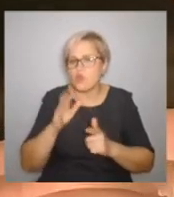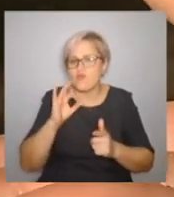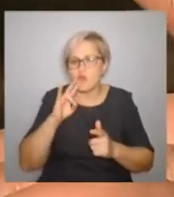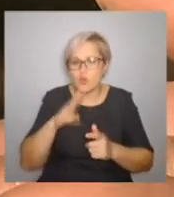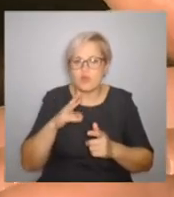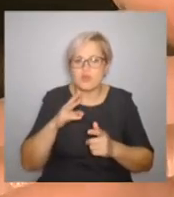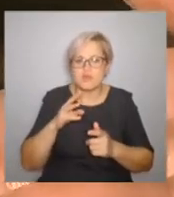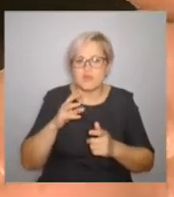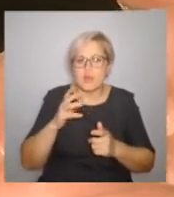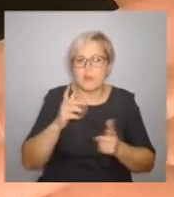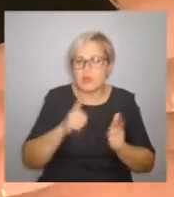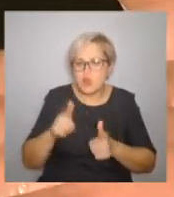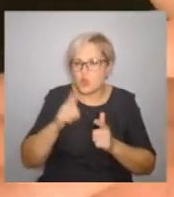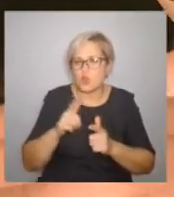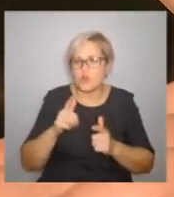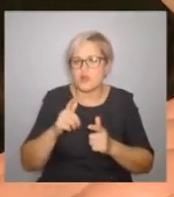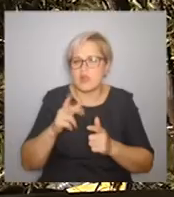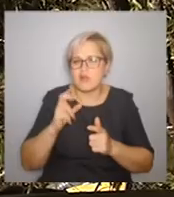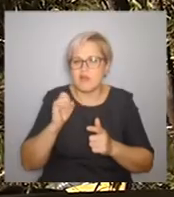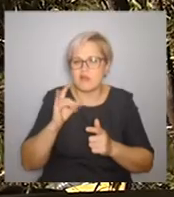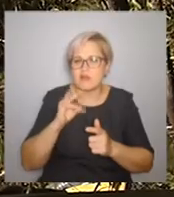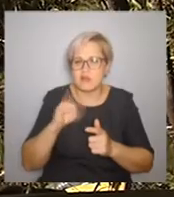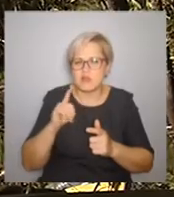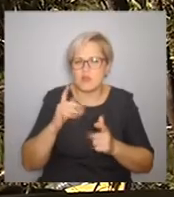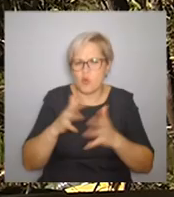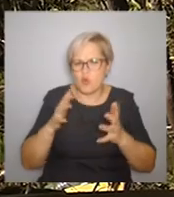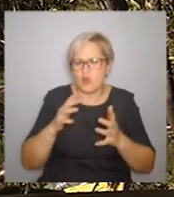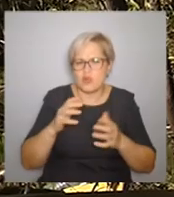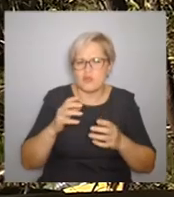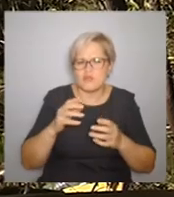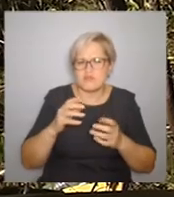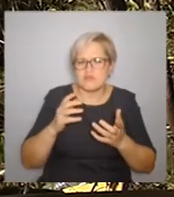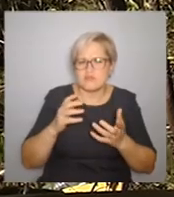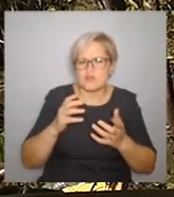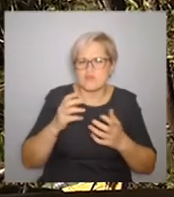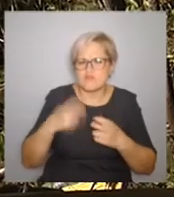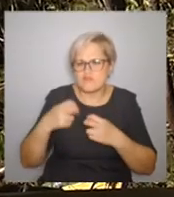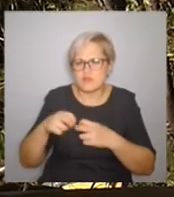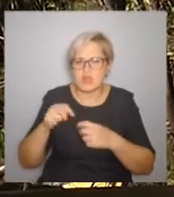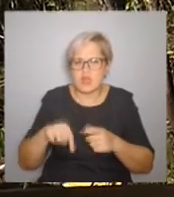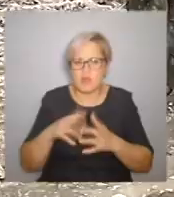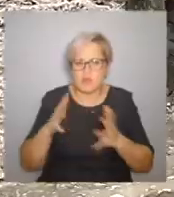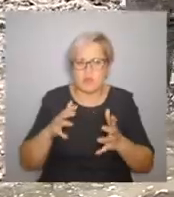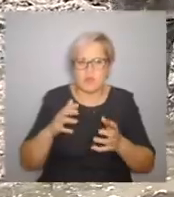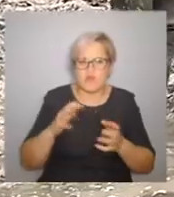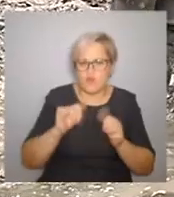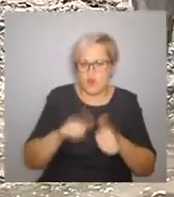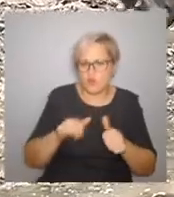в нужную точку, скололась более-менее вытянутая форма. Но он при скалывании, вероятно, сломался.